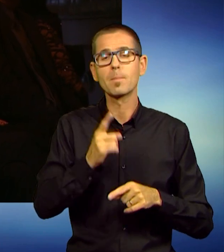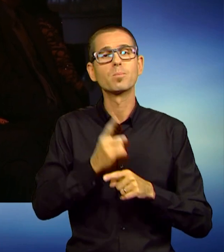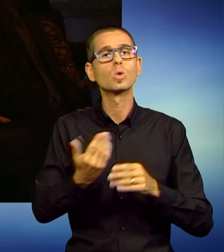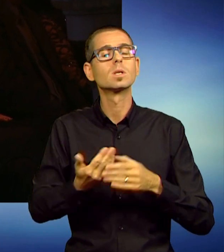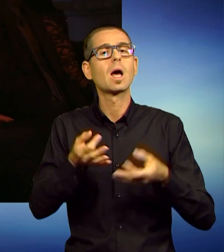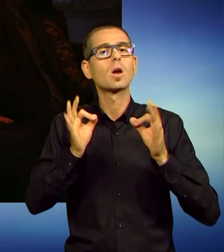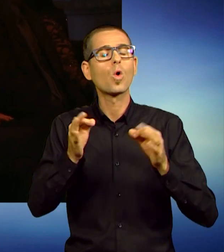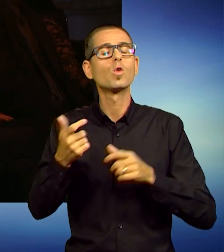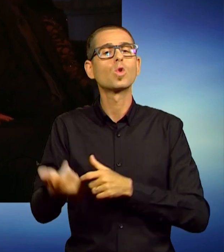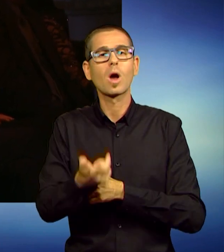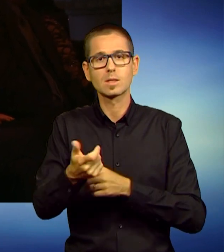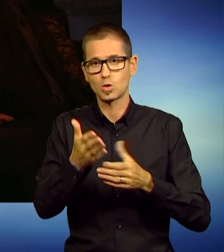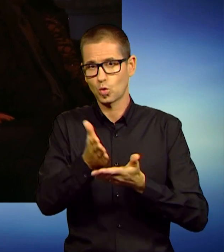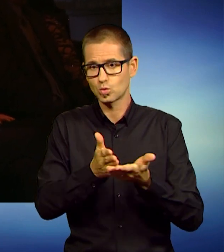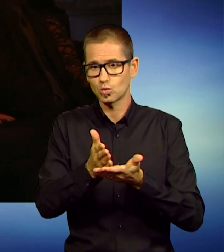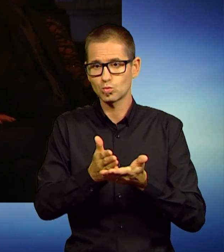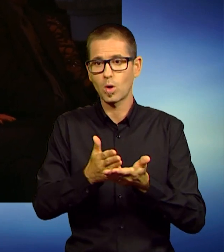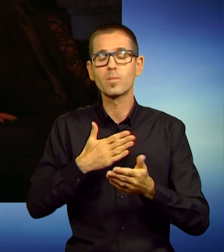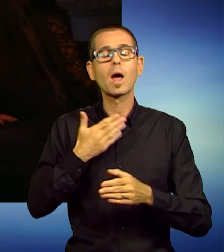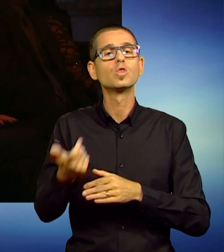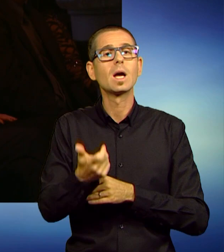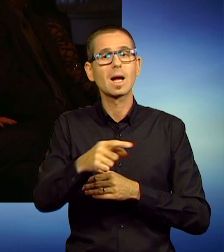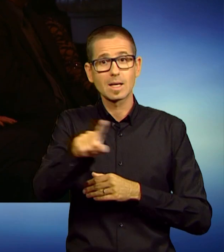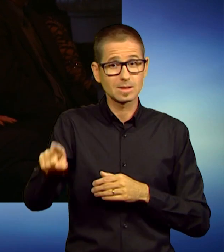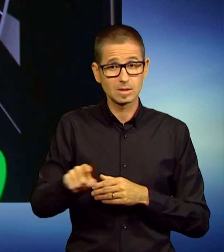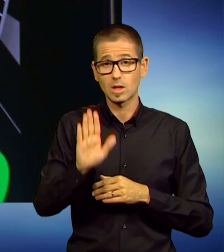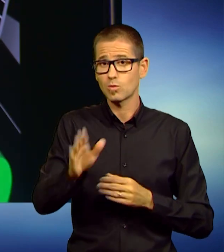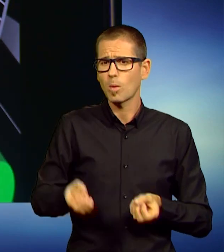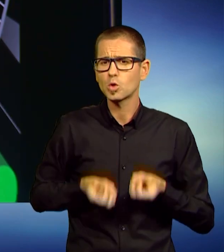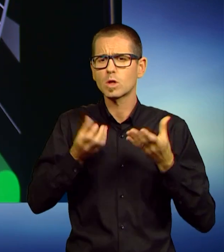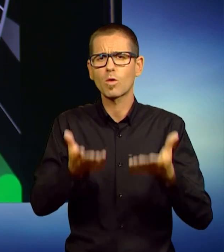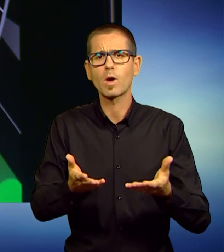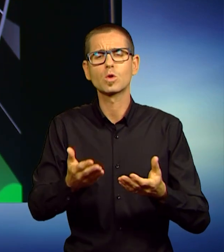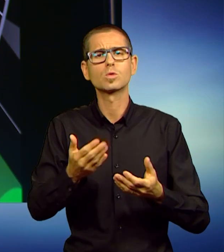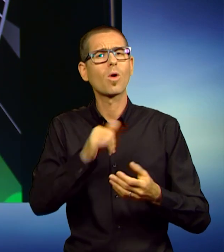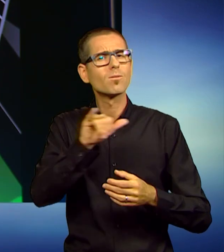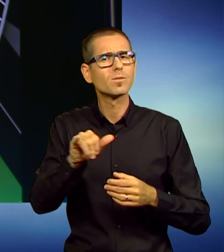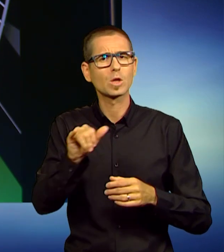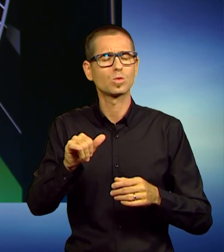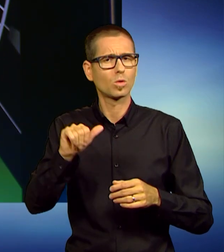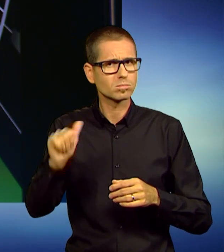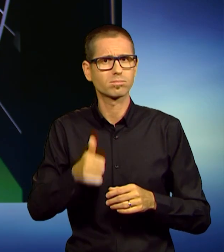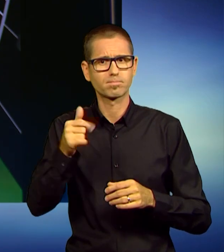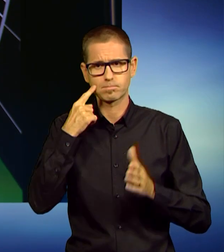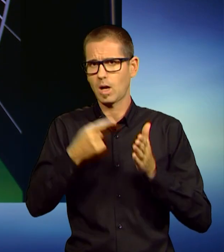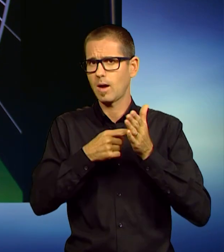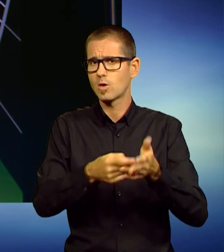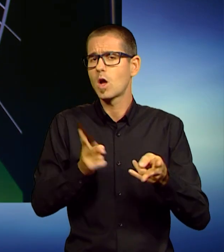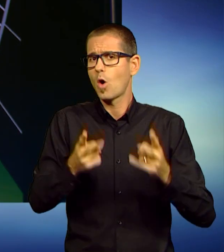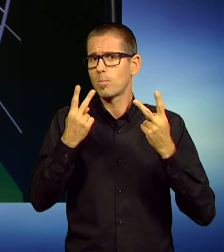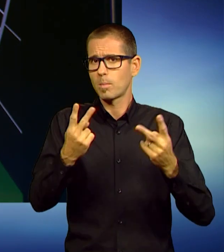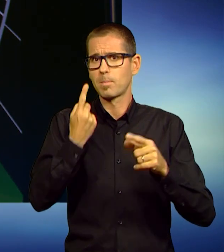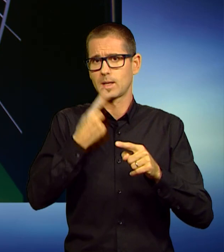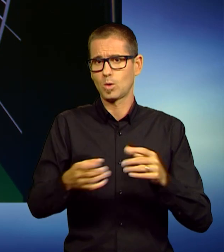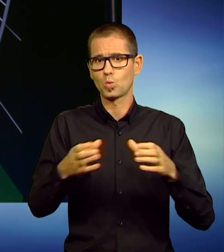kakovostno gasilsko službo. Naše gasilke in gasilci s svojo požrtvovalnostjo vsakokrat znova dokazujejo, kako pomemben del